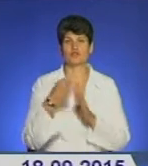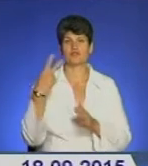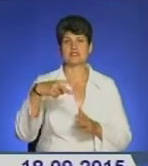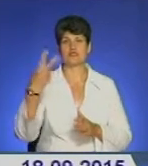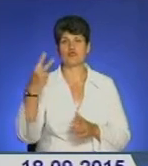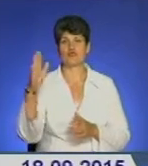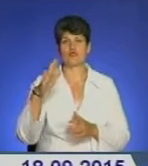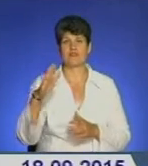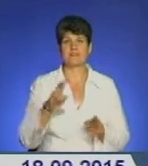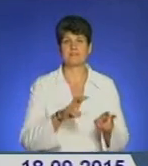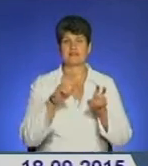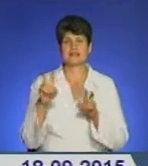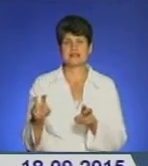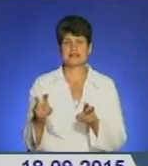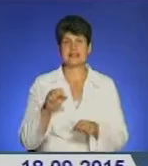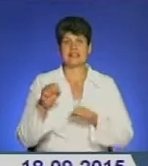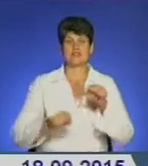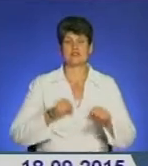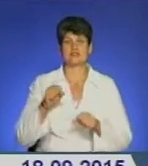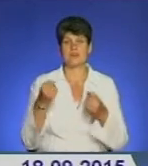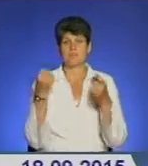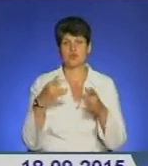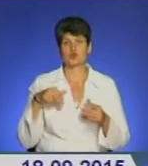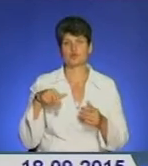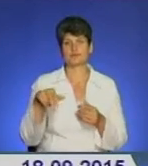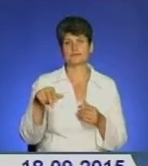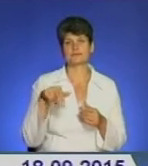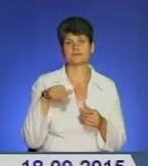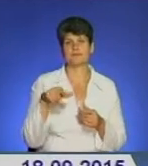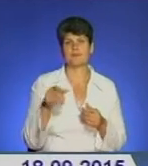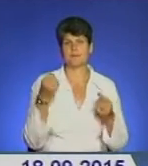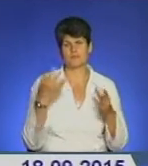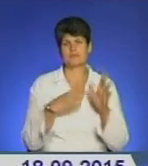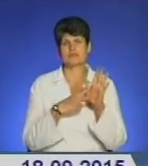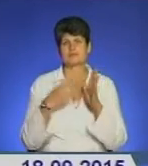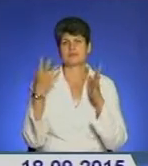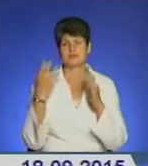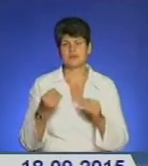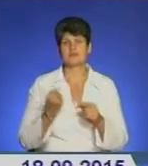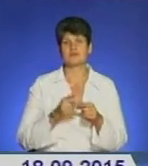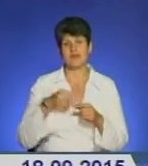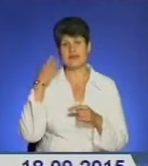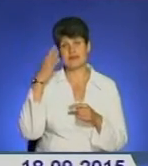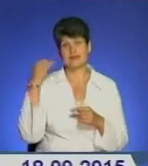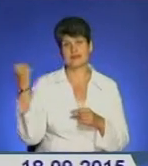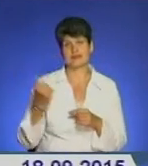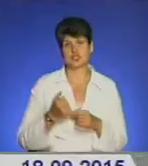вересня. Пересісти з автівок на велосипеди чи просто ходити пішки хоча б 7 днів – така ідея тижня